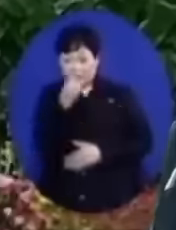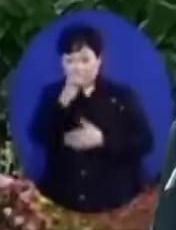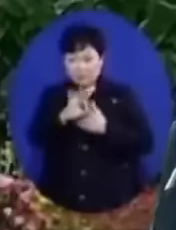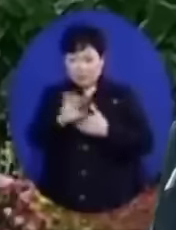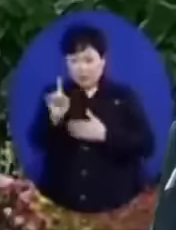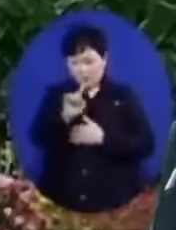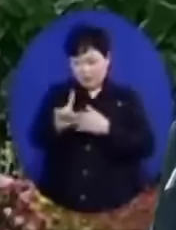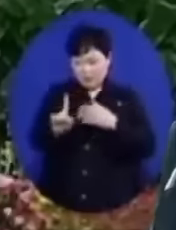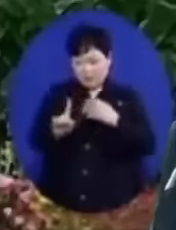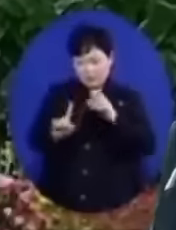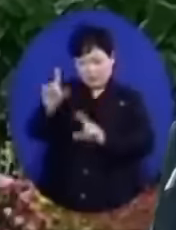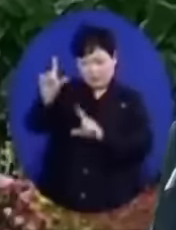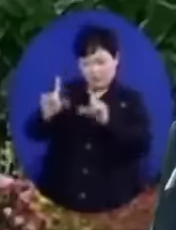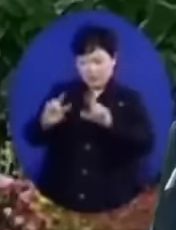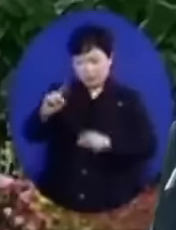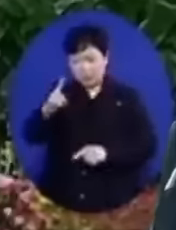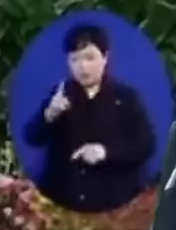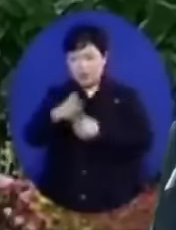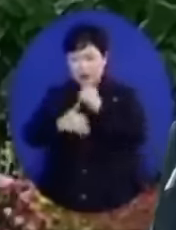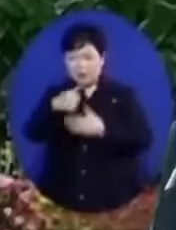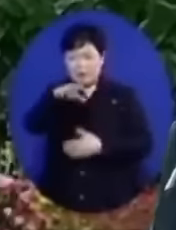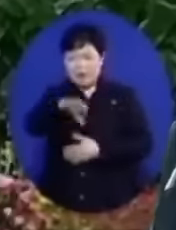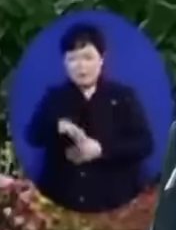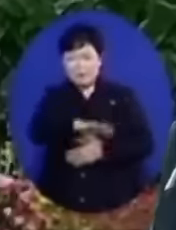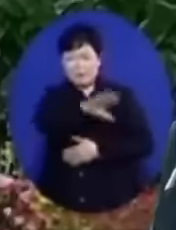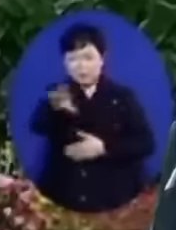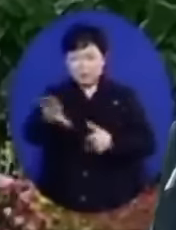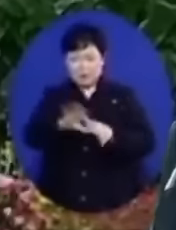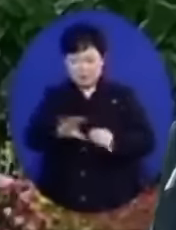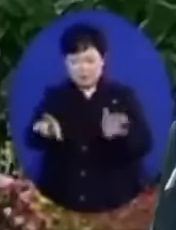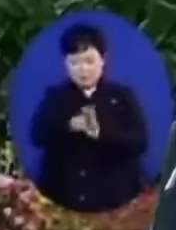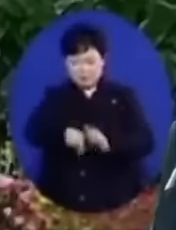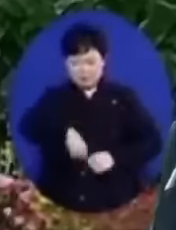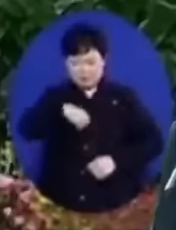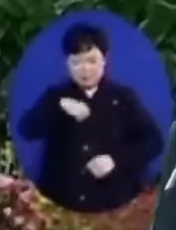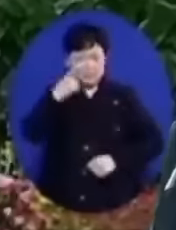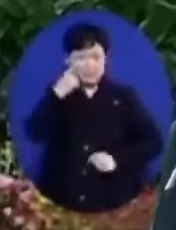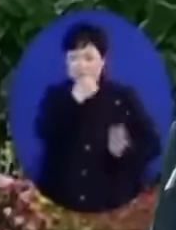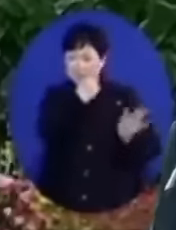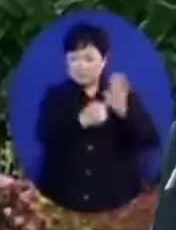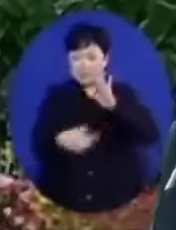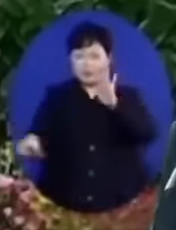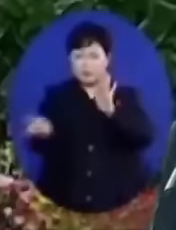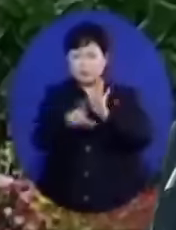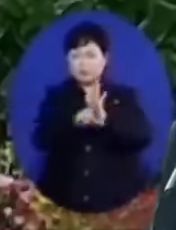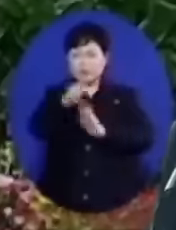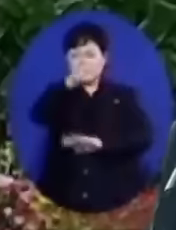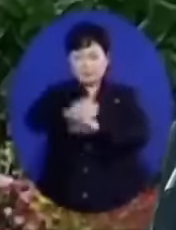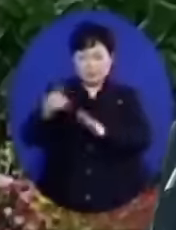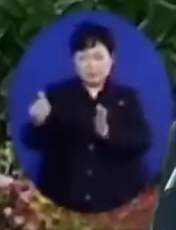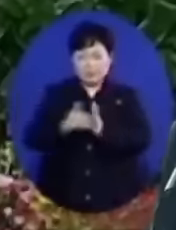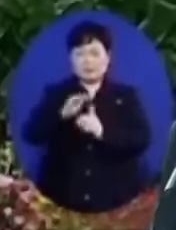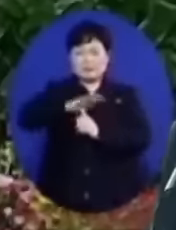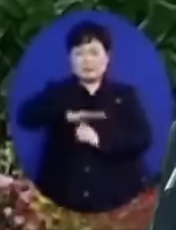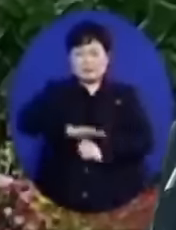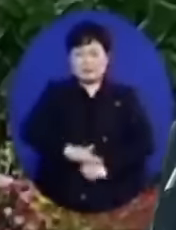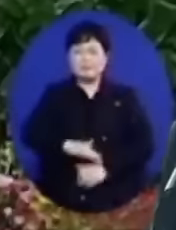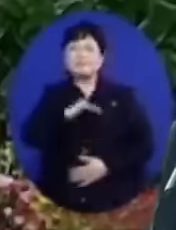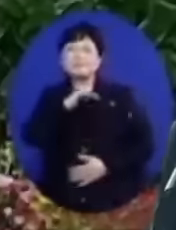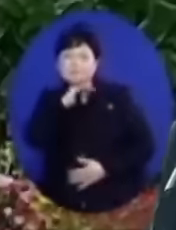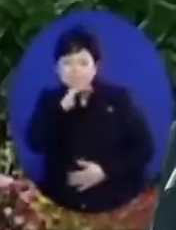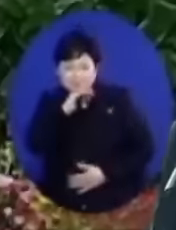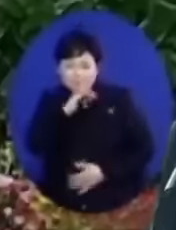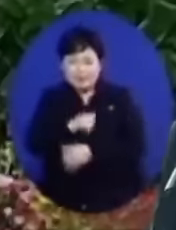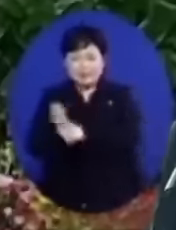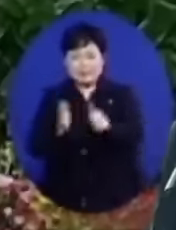상황에 이를지라도 하나님께 우리 믿음의 진실성을 증명하기 위해 끝까지 참고 기다려야 되는 것입니다.